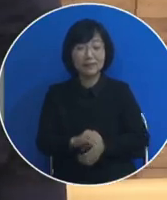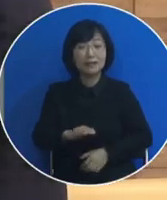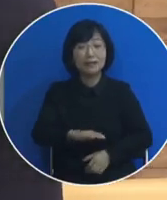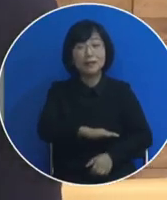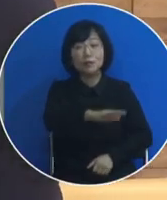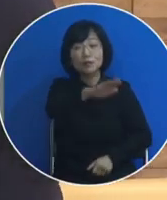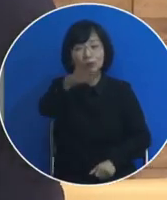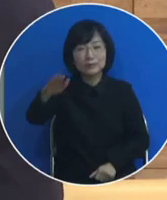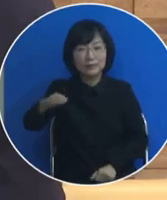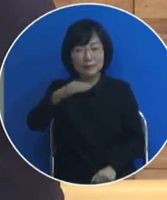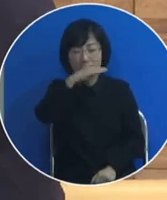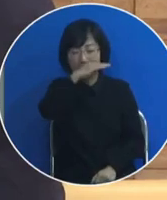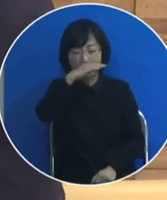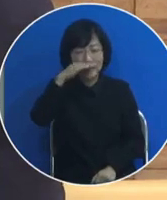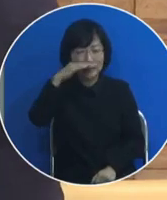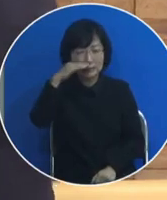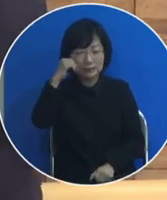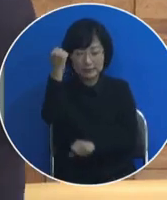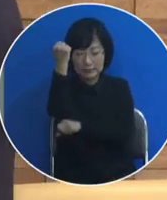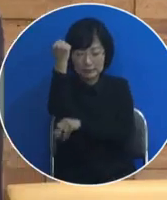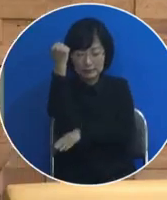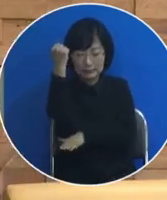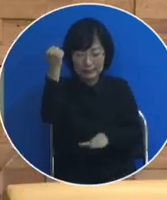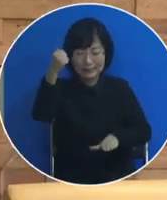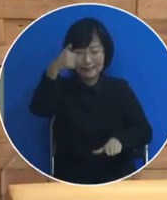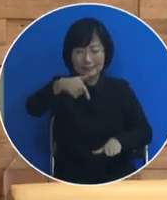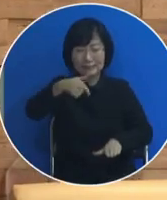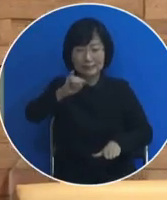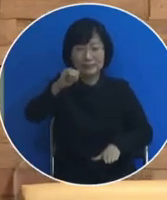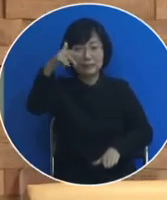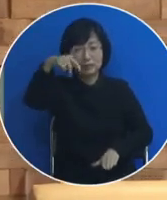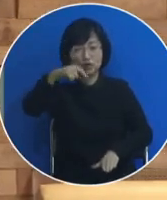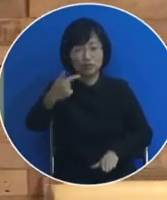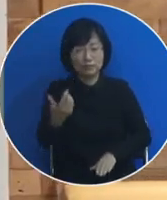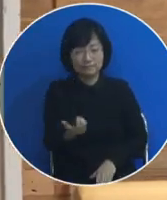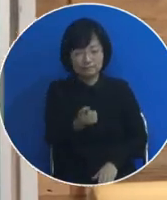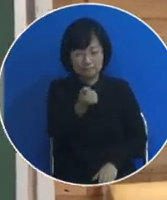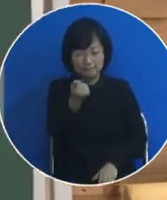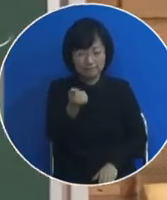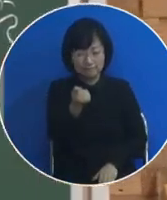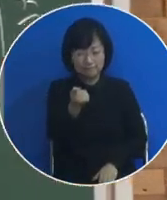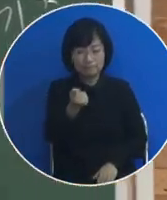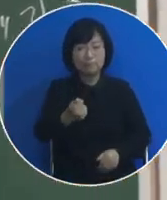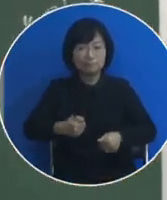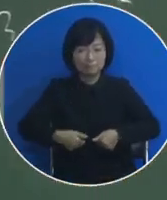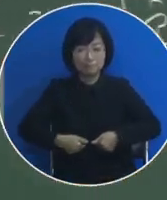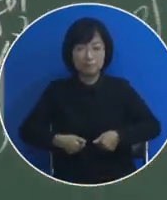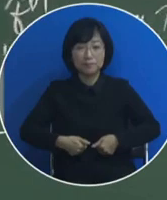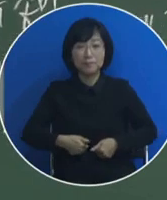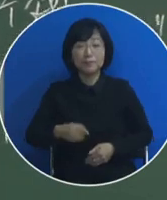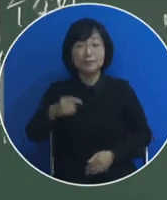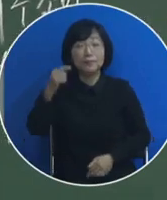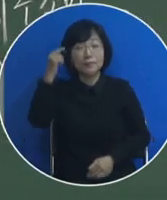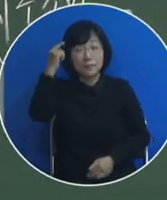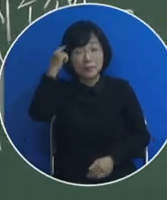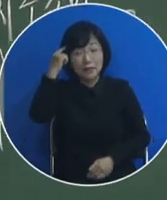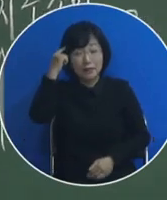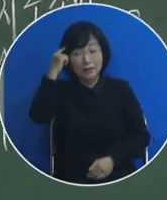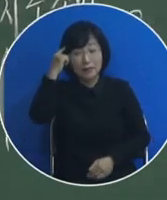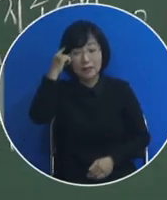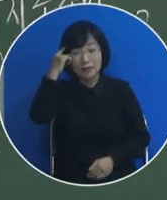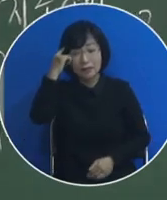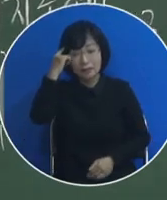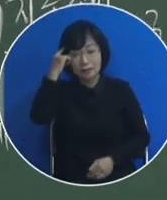올바른 기준을 갖고 있어요. Even if not able to enjoy all this and we die before we can, we have to have the correct standard. 왜냐?